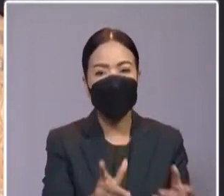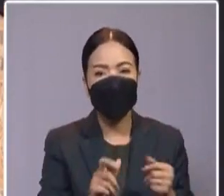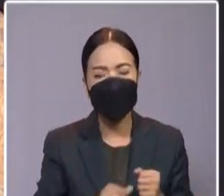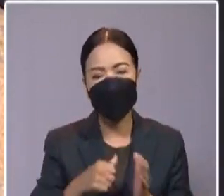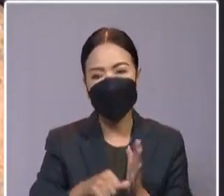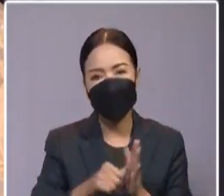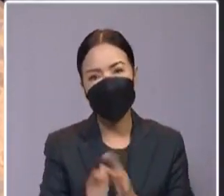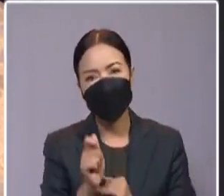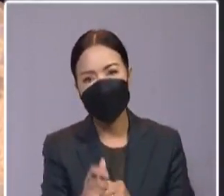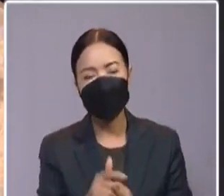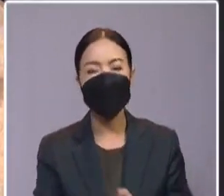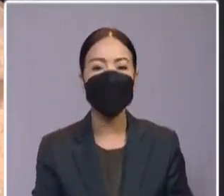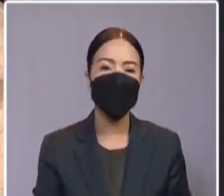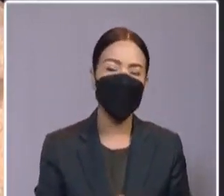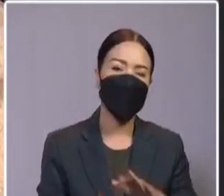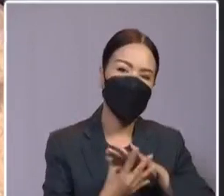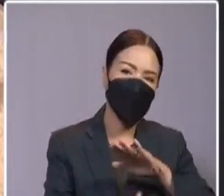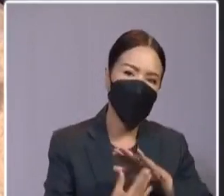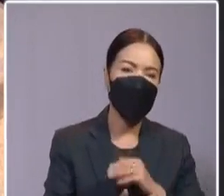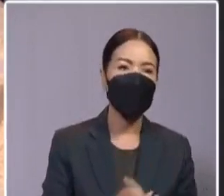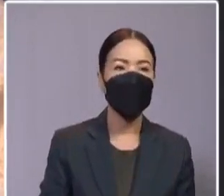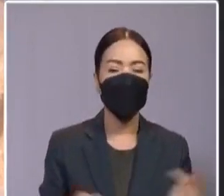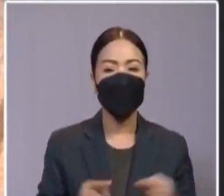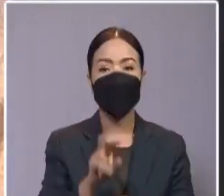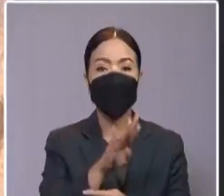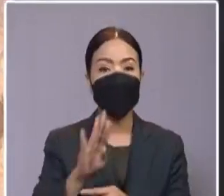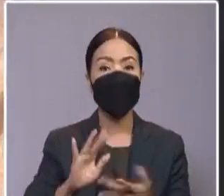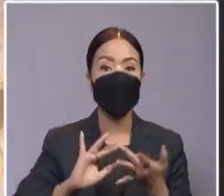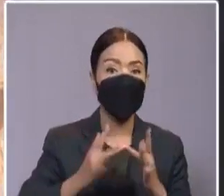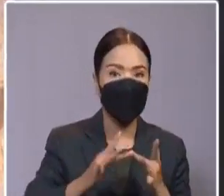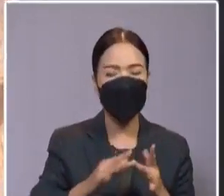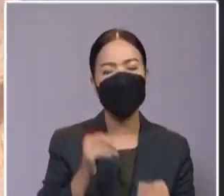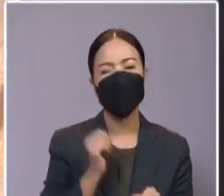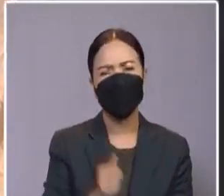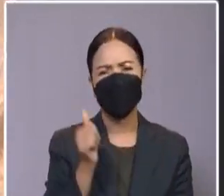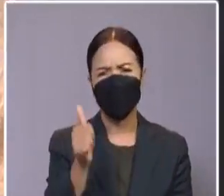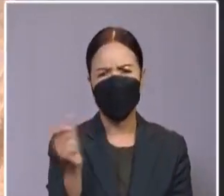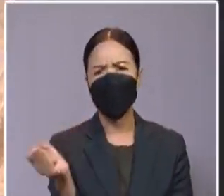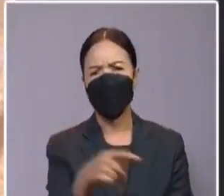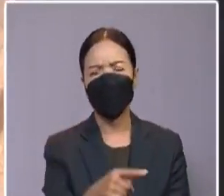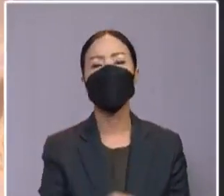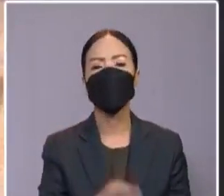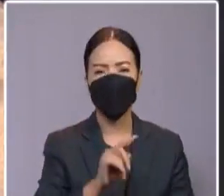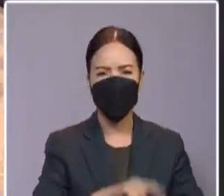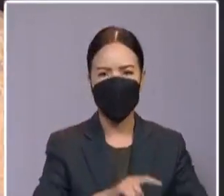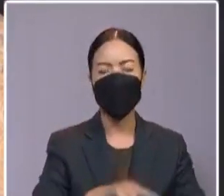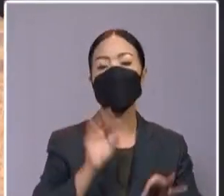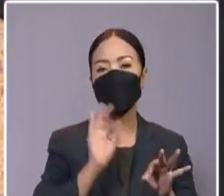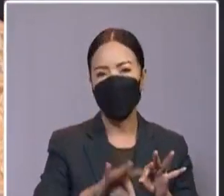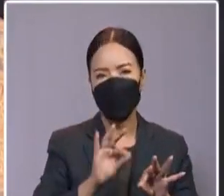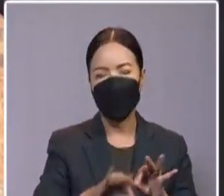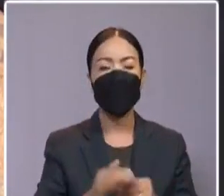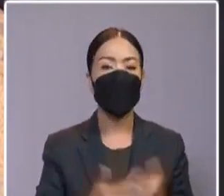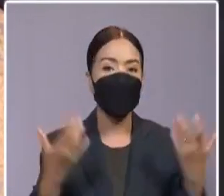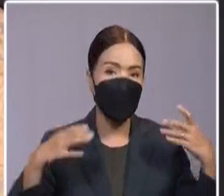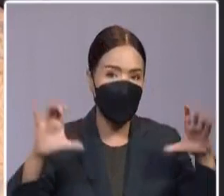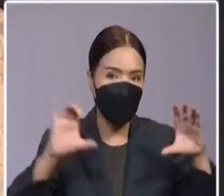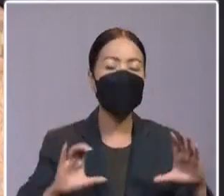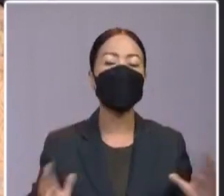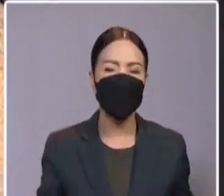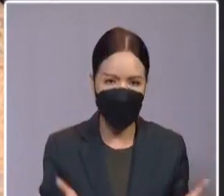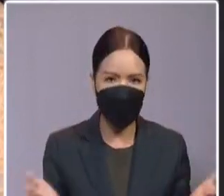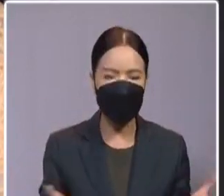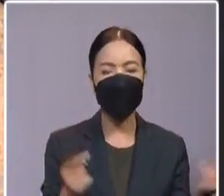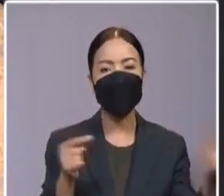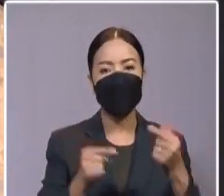เสียภาษีคัดสำเนาพอมาใช้ระบบออนไลน์สามารถทำได้ดีนะคะแล้วก็ประหยัดเวลาด้วยรัฐบาลเองก็ส่งเสริม